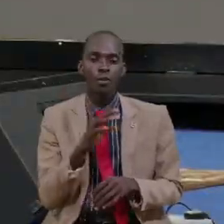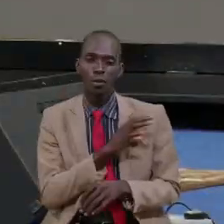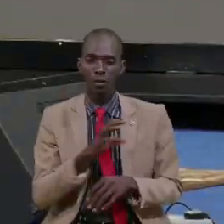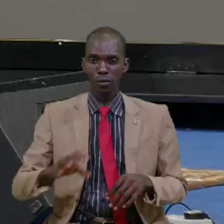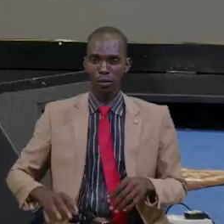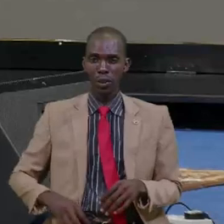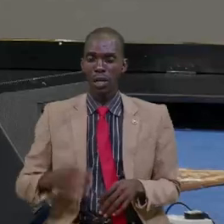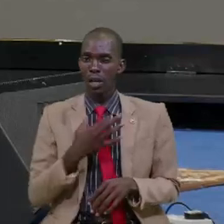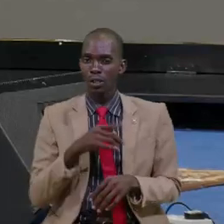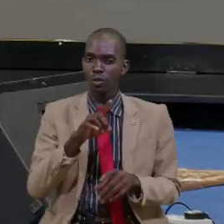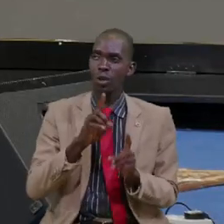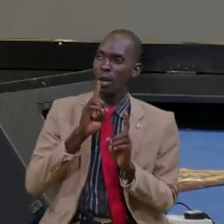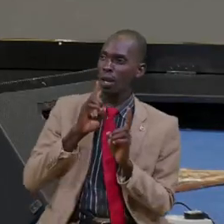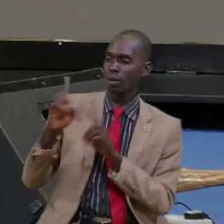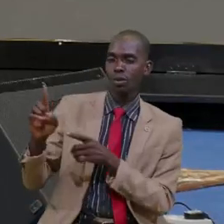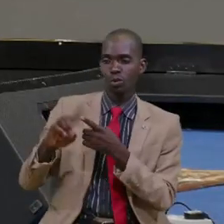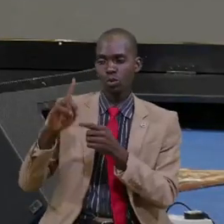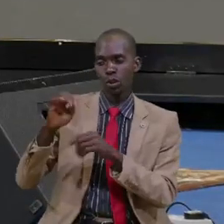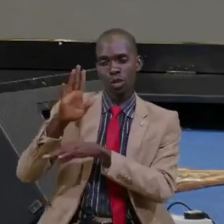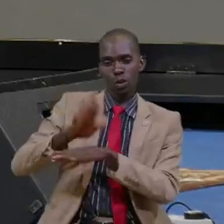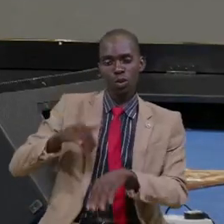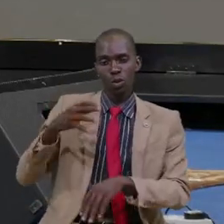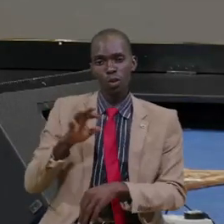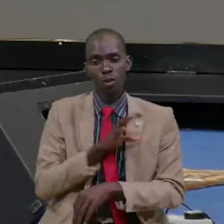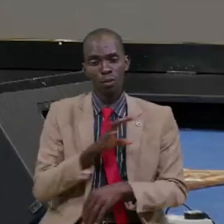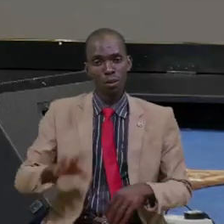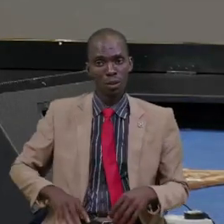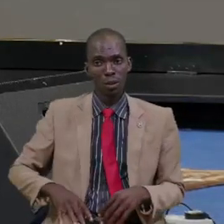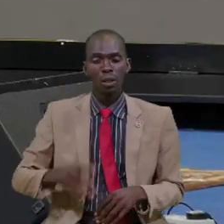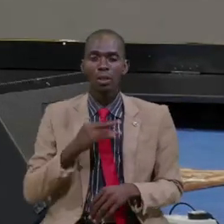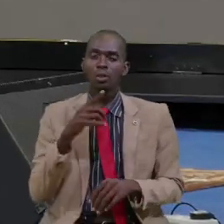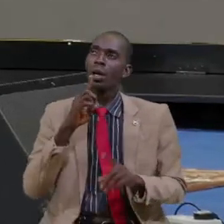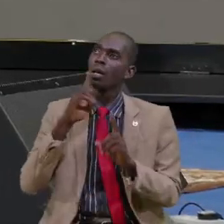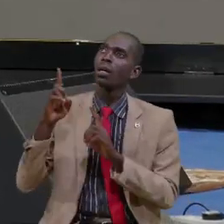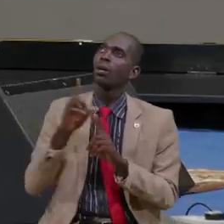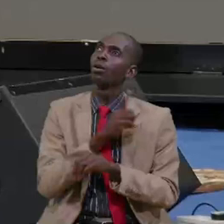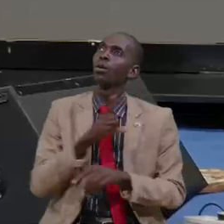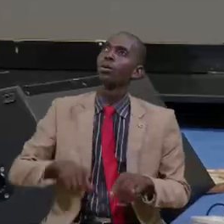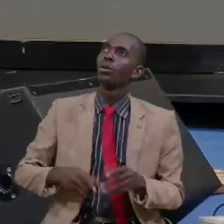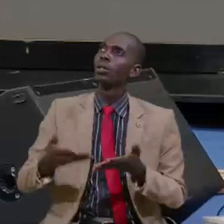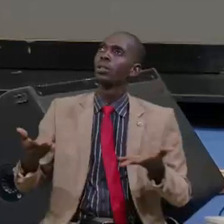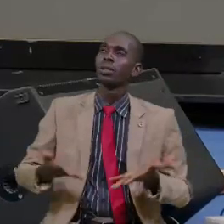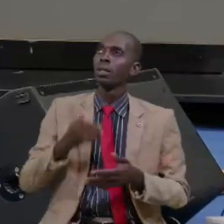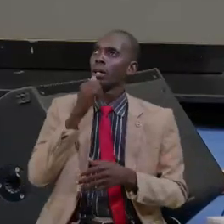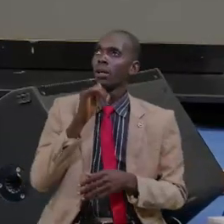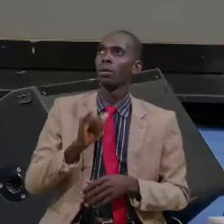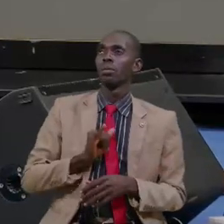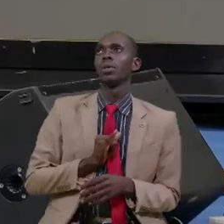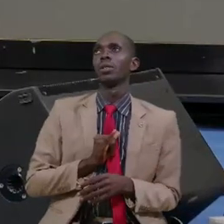Christ et tu réponds à la voix de Christ et tu dis, Seigneur, me voici.